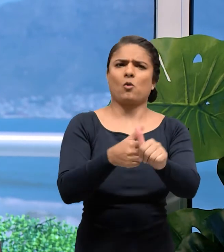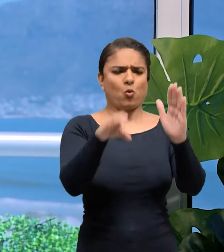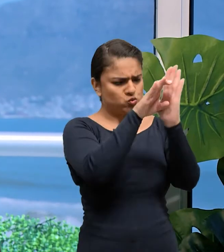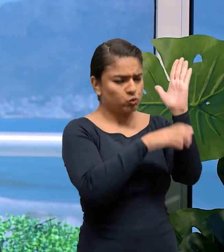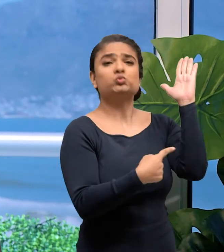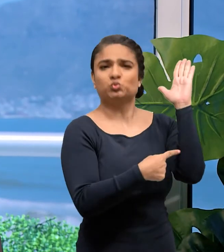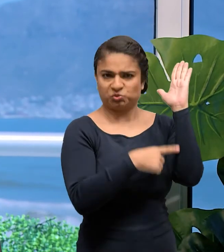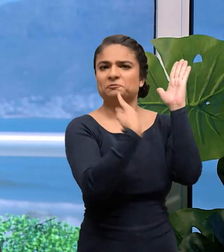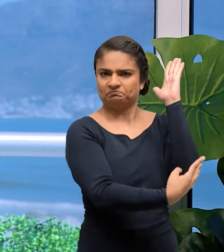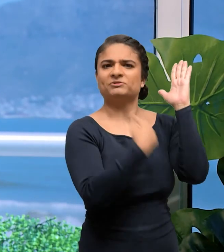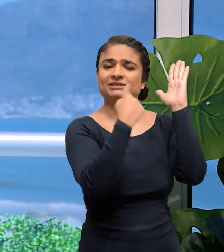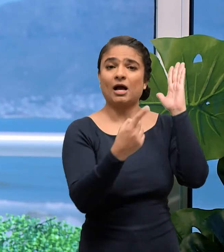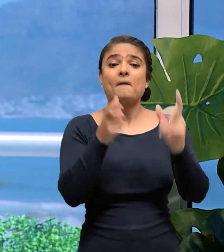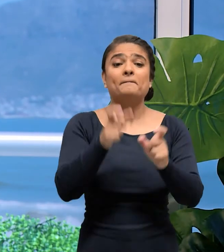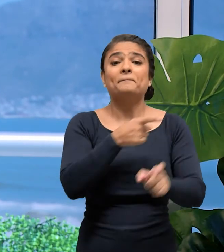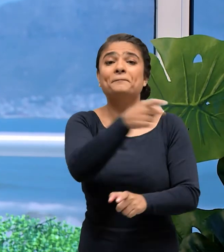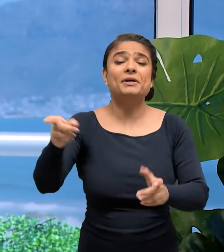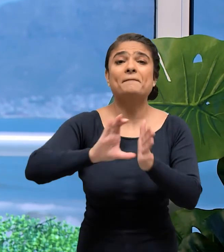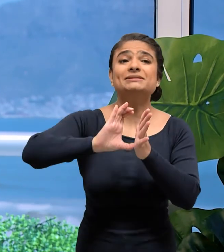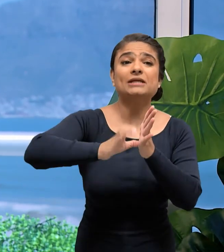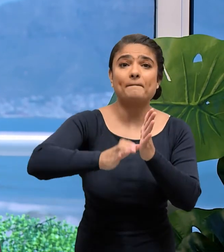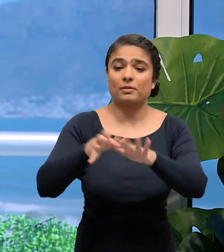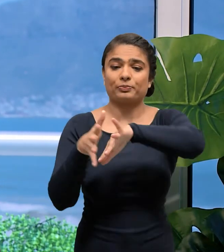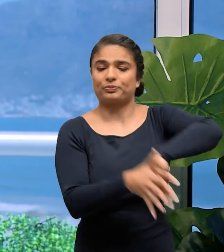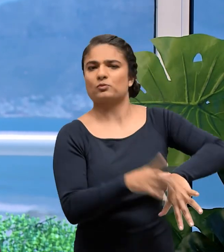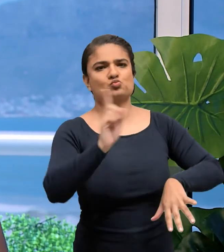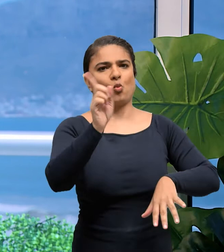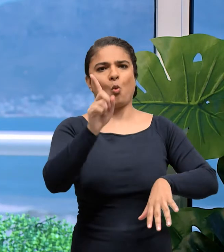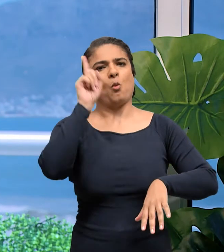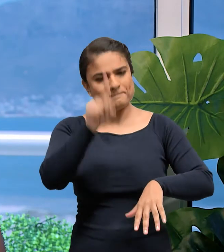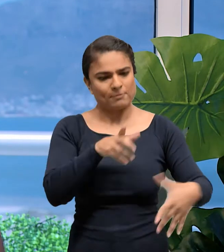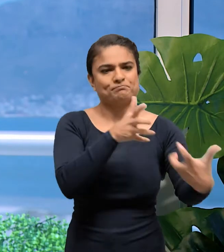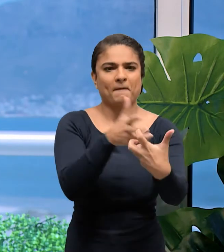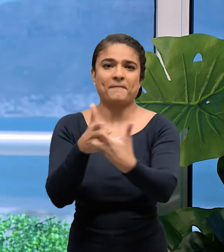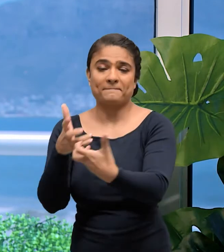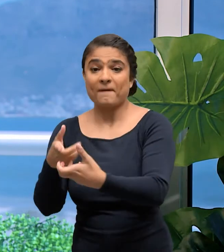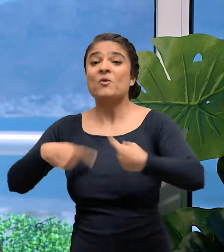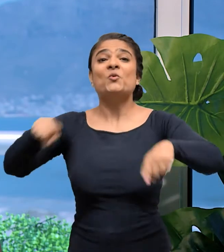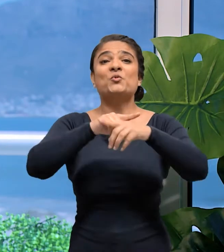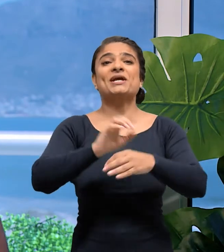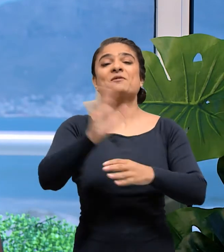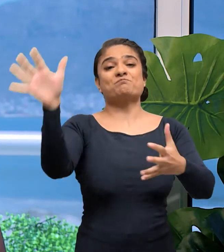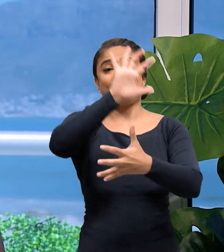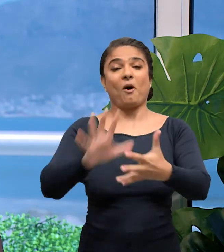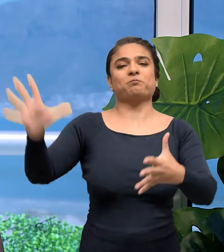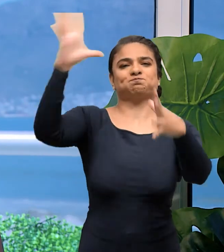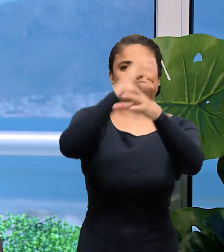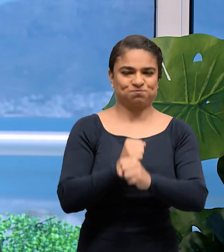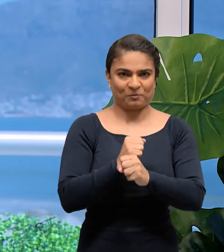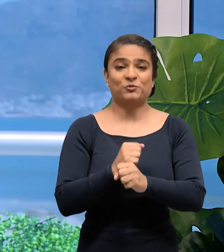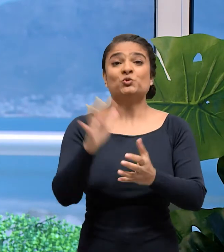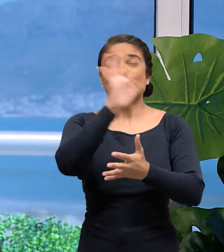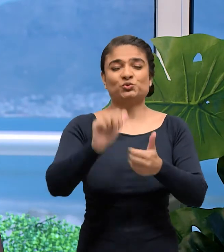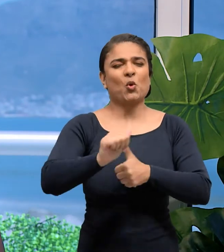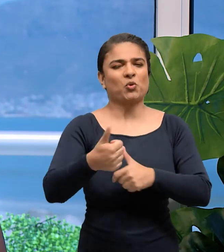maak dat mense met gestremdhede nie agterbly nie. Ons het aan die einde van nog 'n episode van Activated gekom.